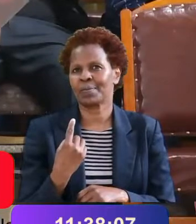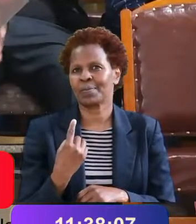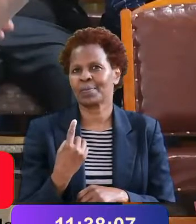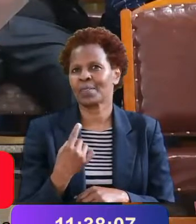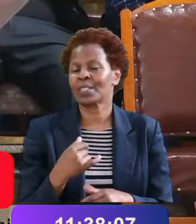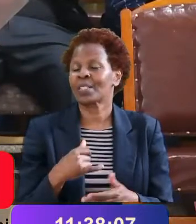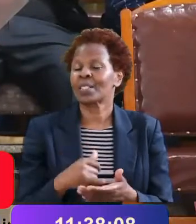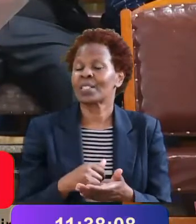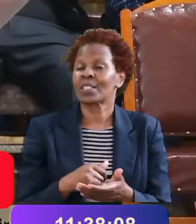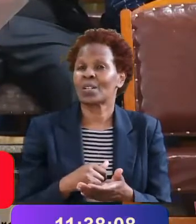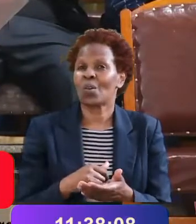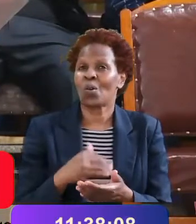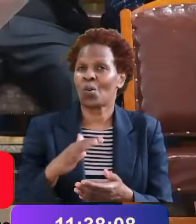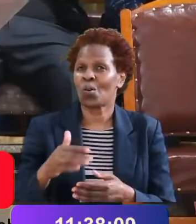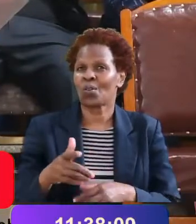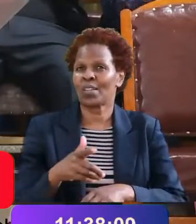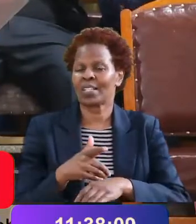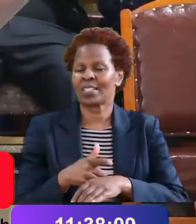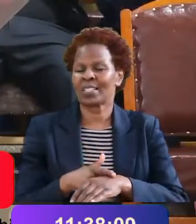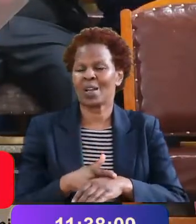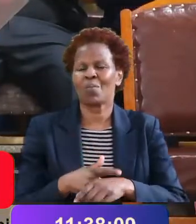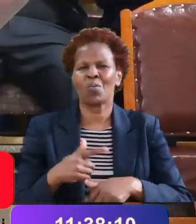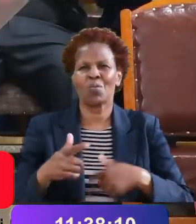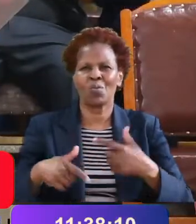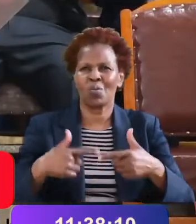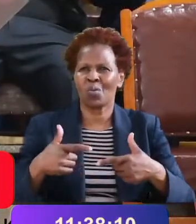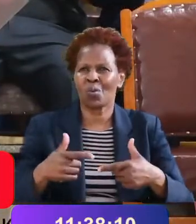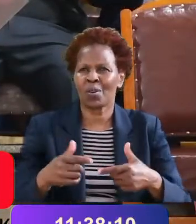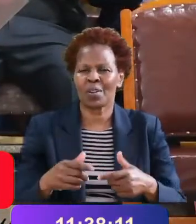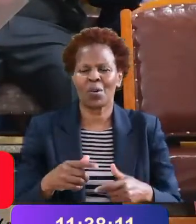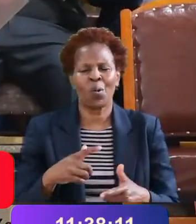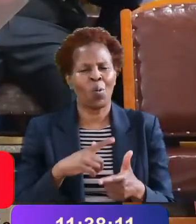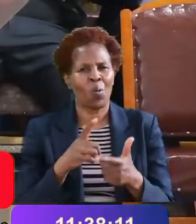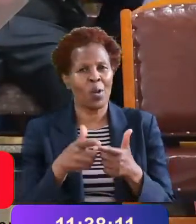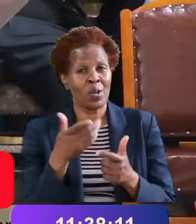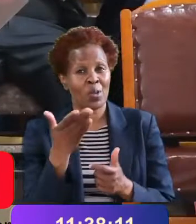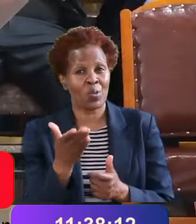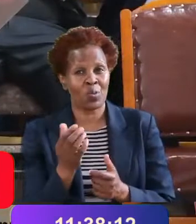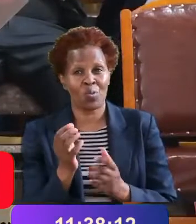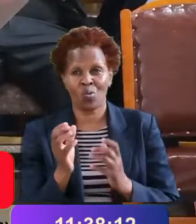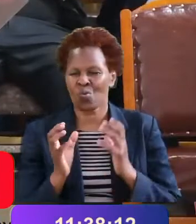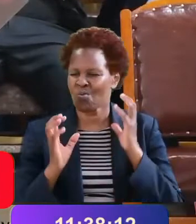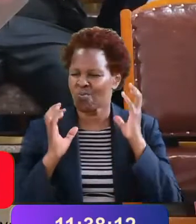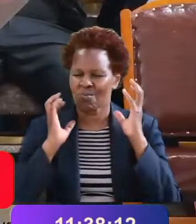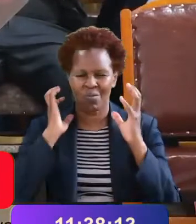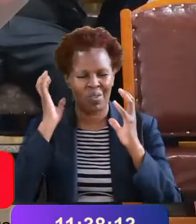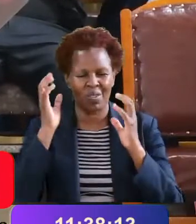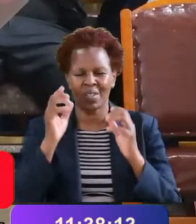ndipoza tunaambiwa kila wakati tuende. Kama unachanganyikiwa, kama hujui njia,